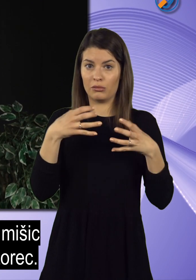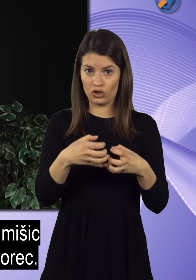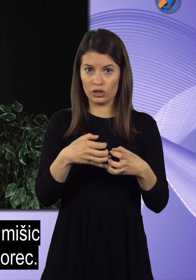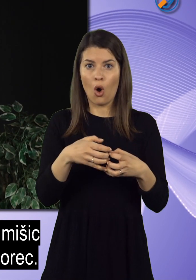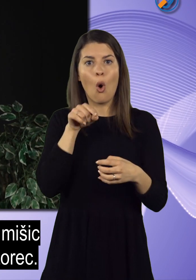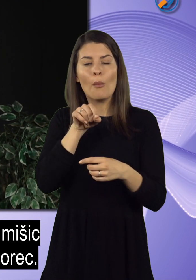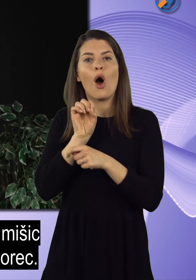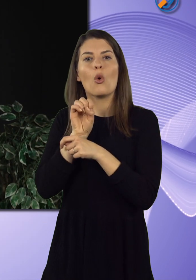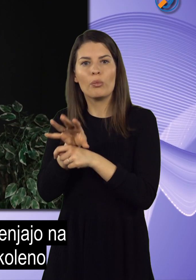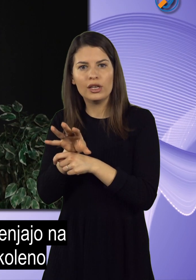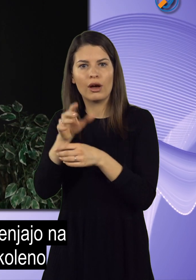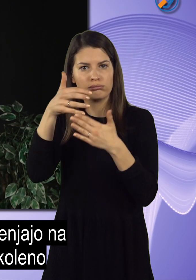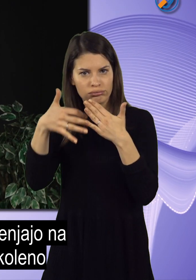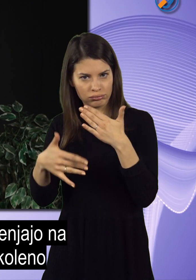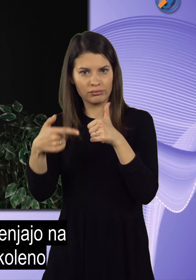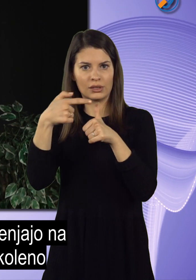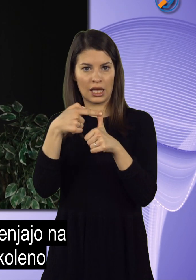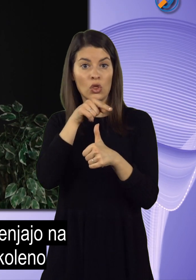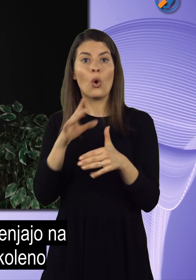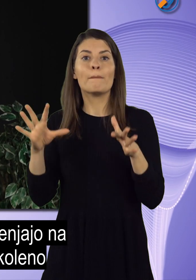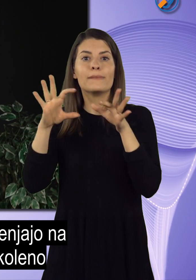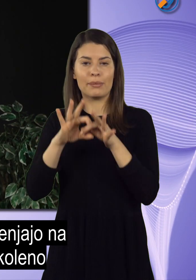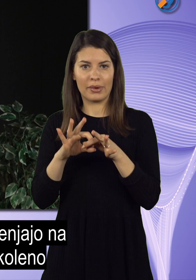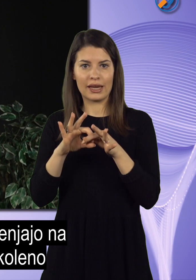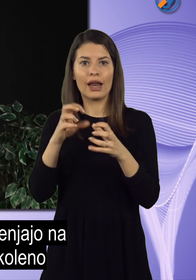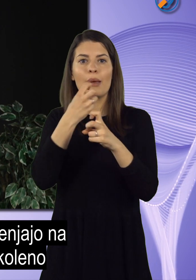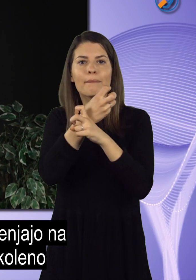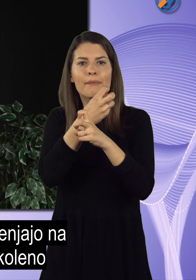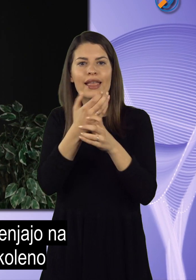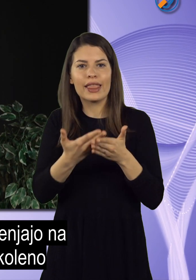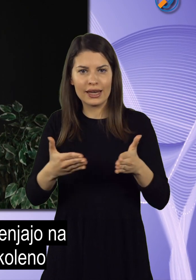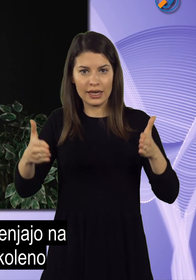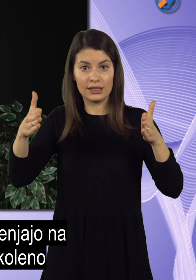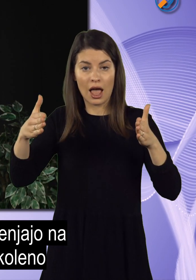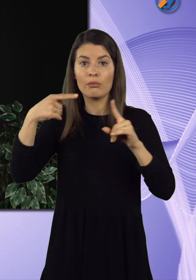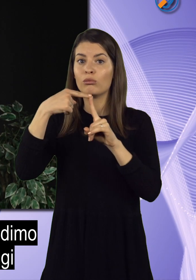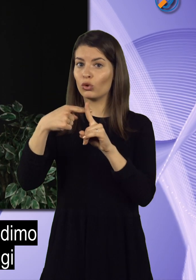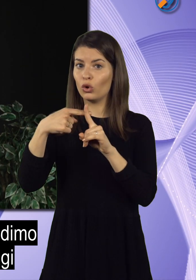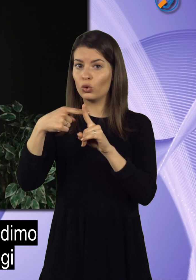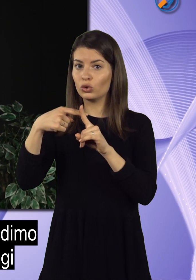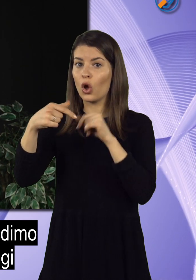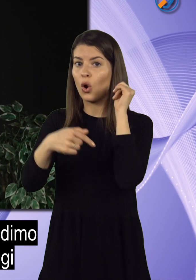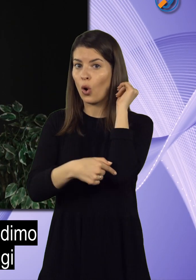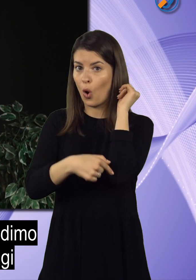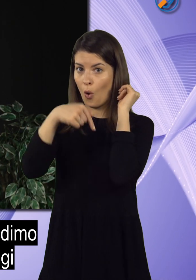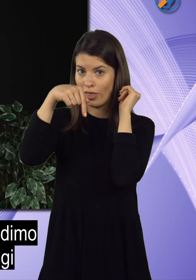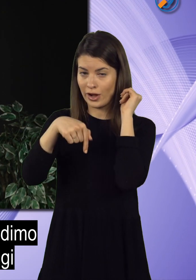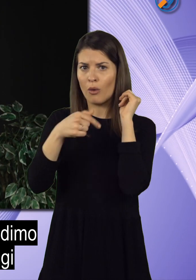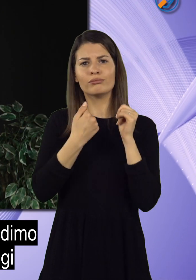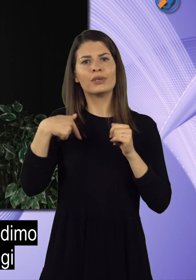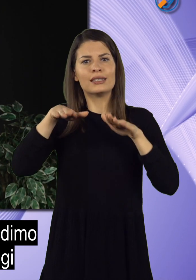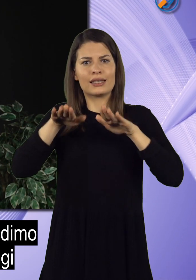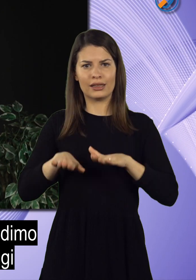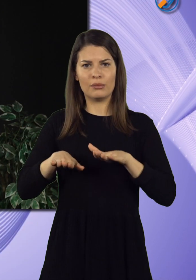povzroči verižni vzorec. Stegenske mišice se pripenjajo na medenico z ene in na koleno z druge strani. Ker sedimo